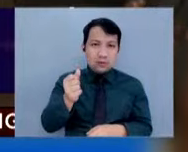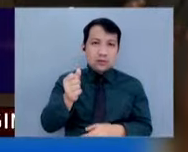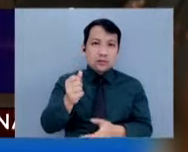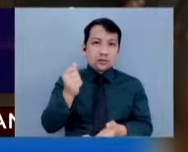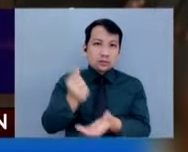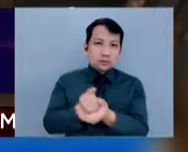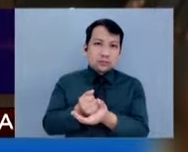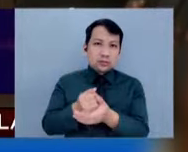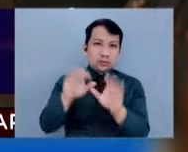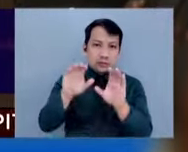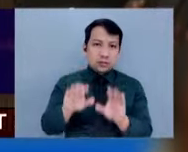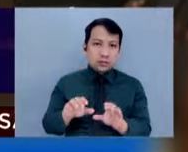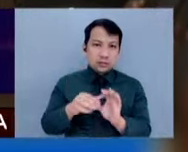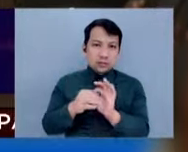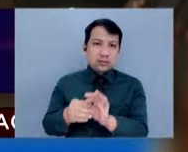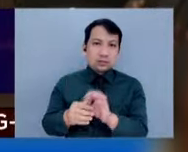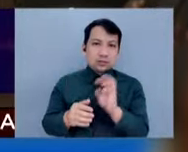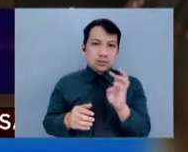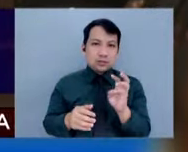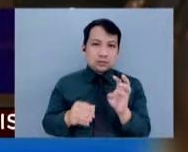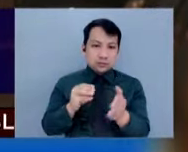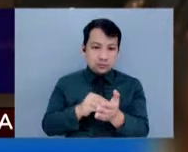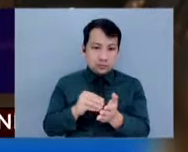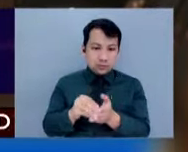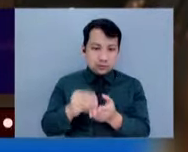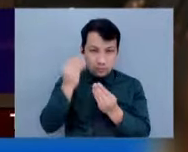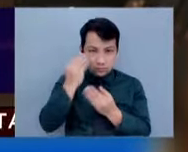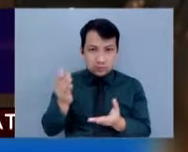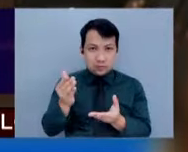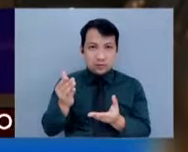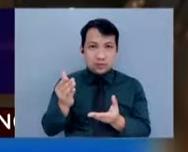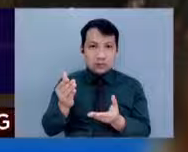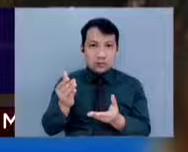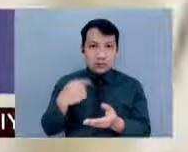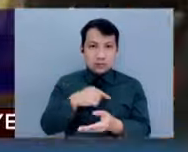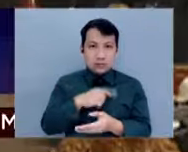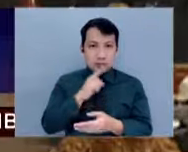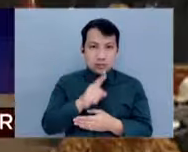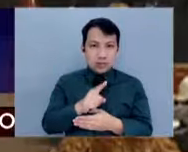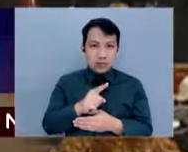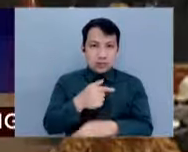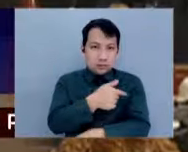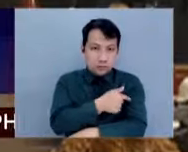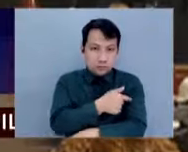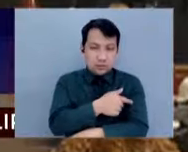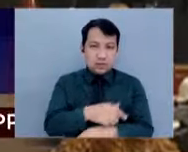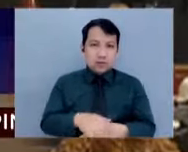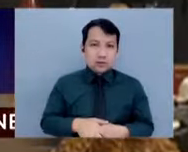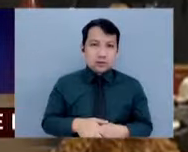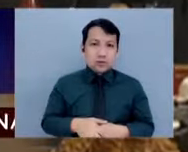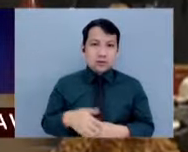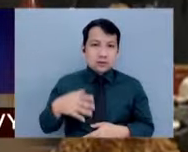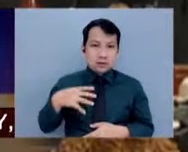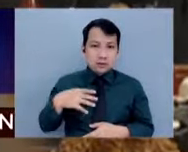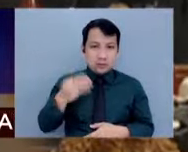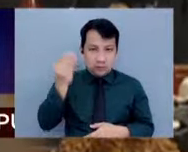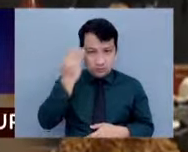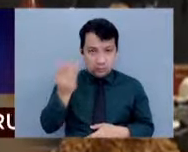Fund na 16 million pesos para makabili ng mga gamot at bakuna. We will go back to the